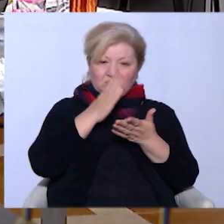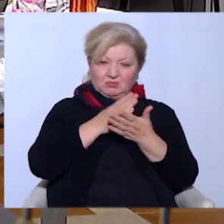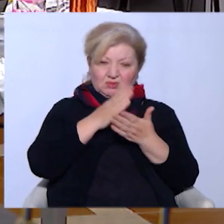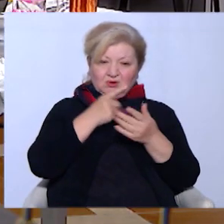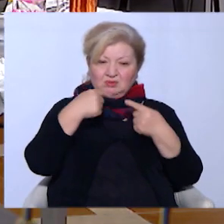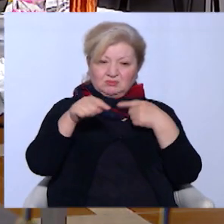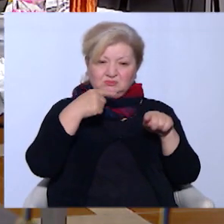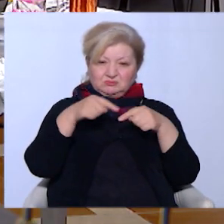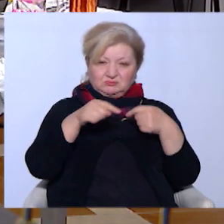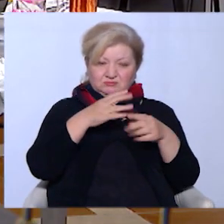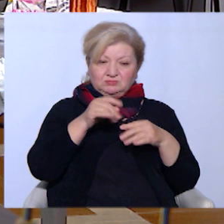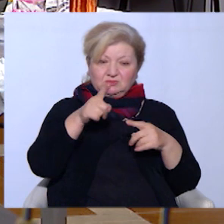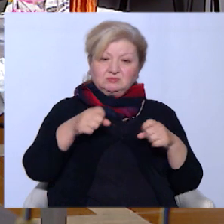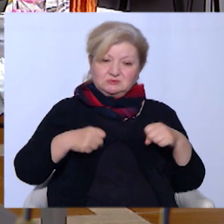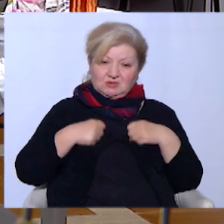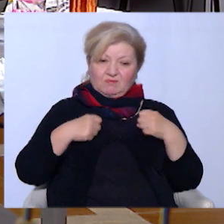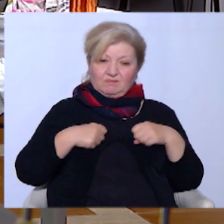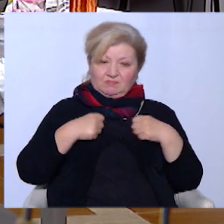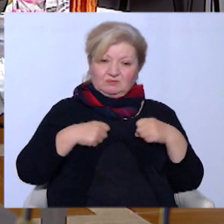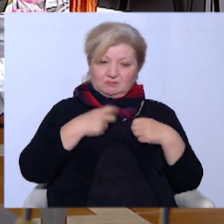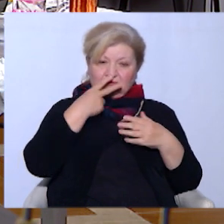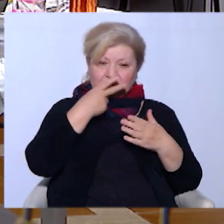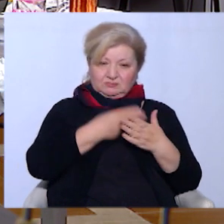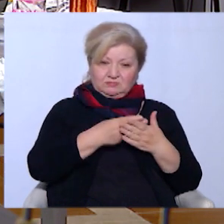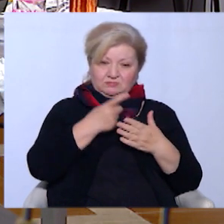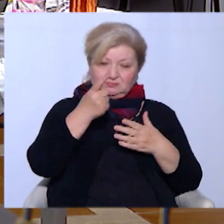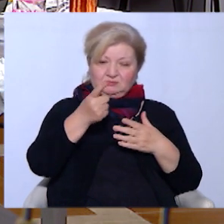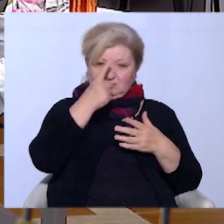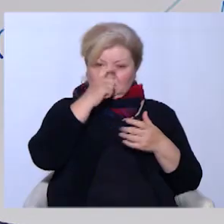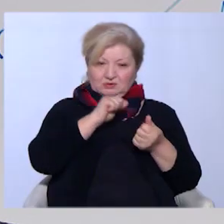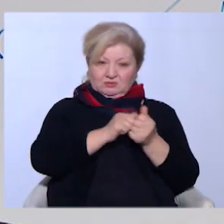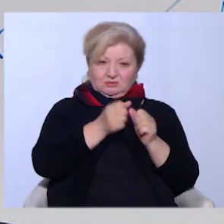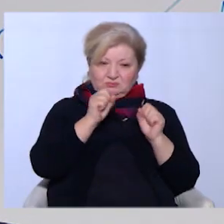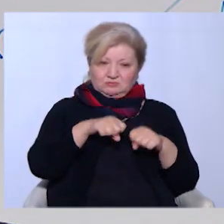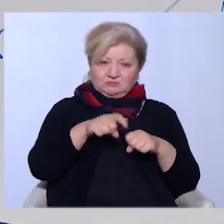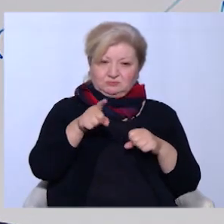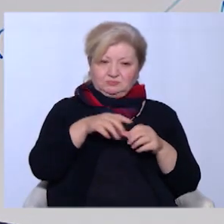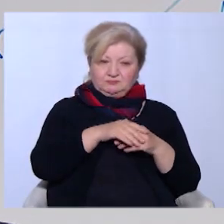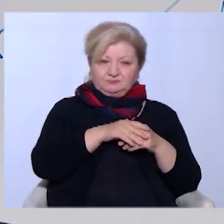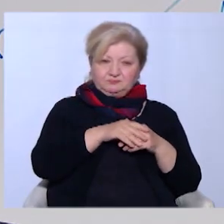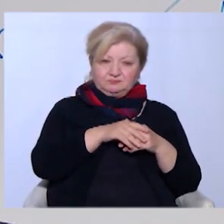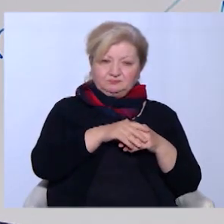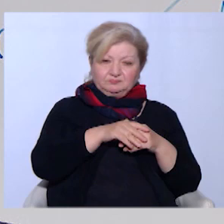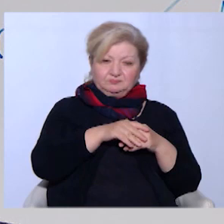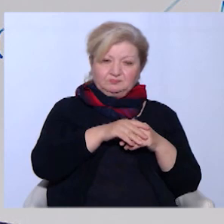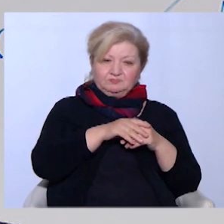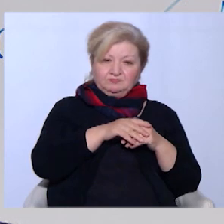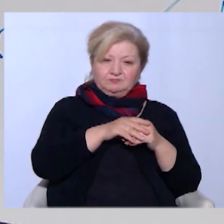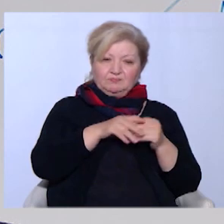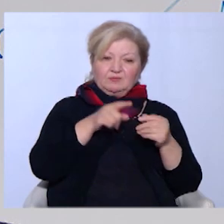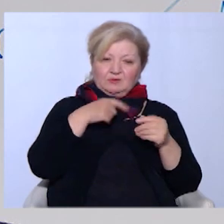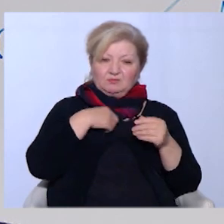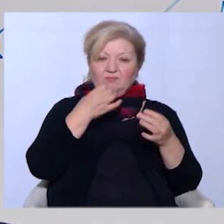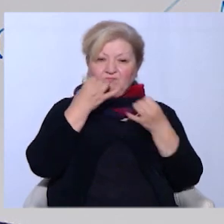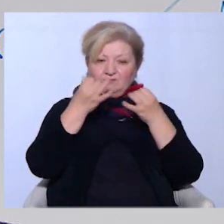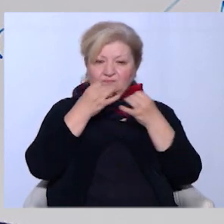ნივთიერება სპილენძი მოწითალო ფერის მეტალია. ხშირად გვეშლება ხოლმე ნივთიერებისა და ელემენტის